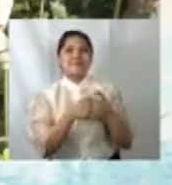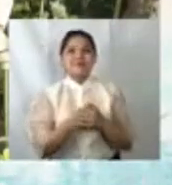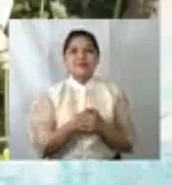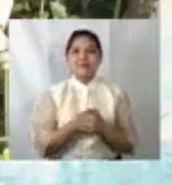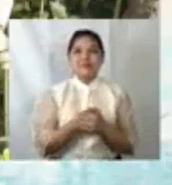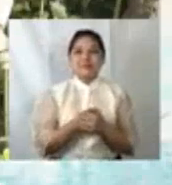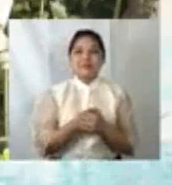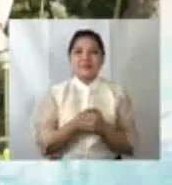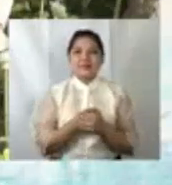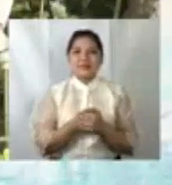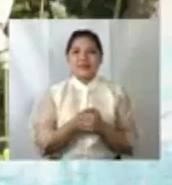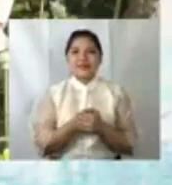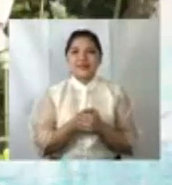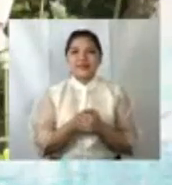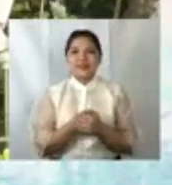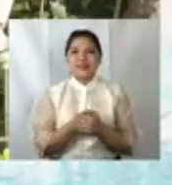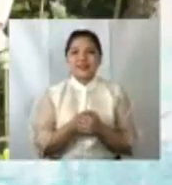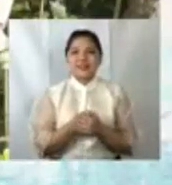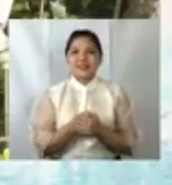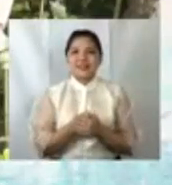nanaro.